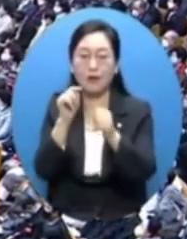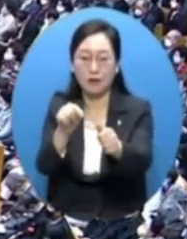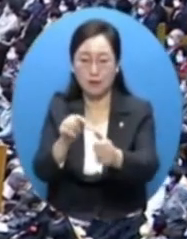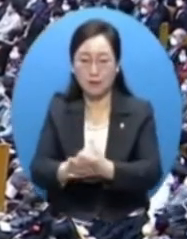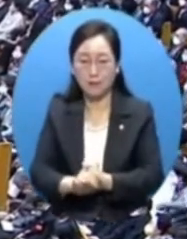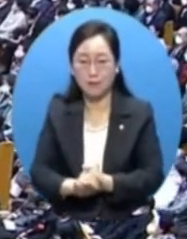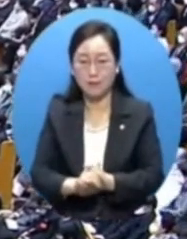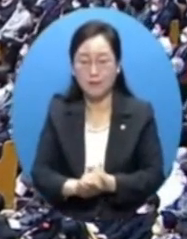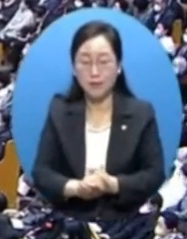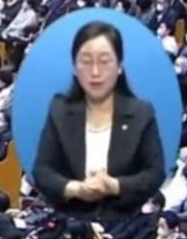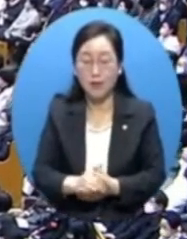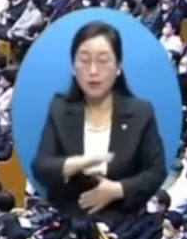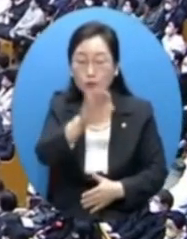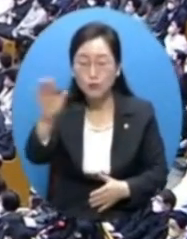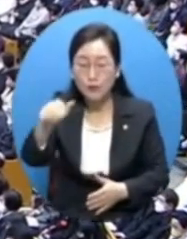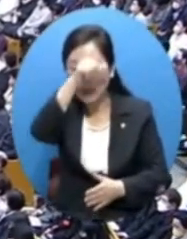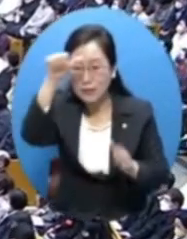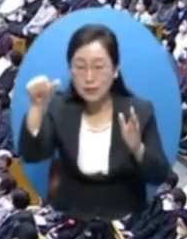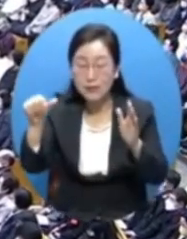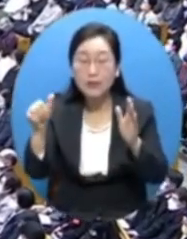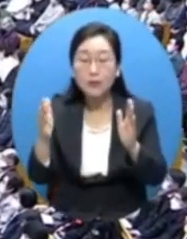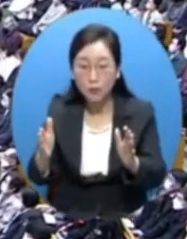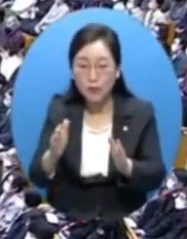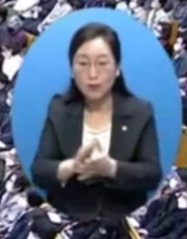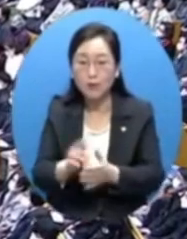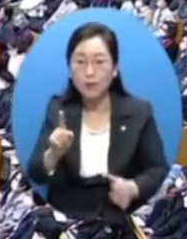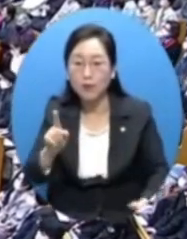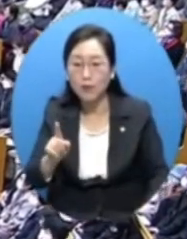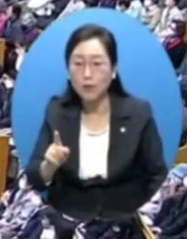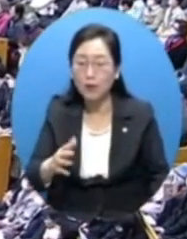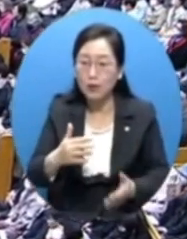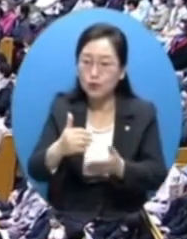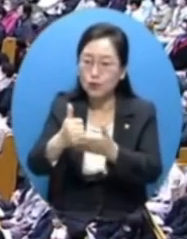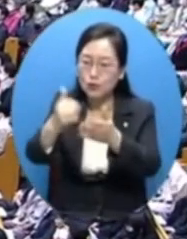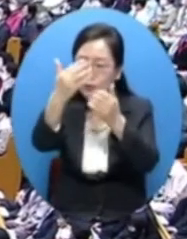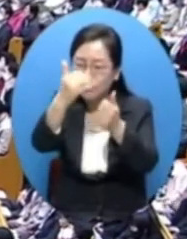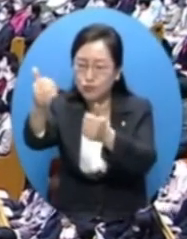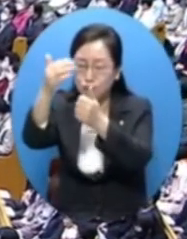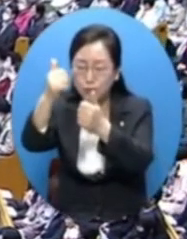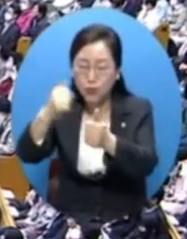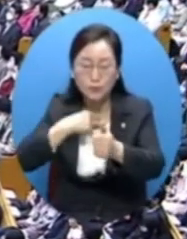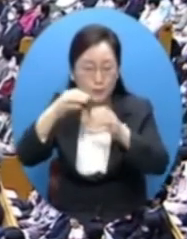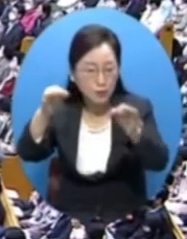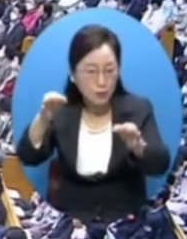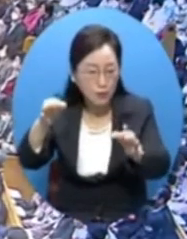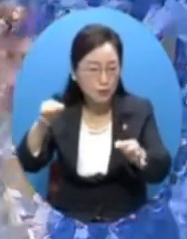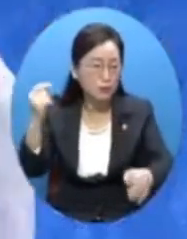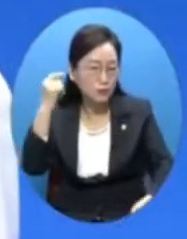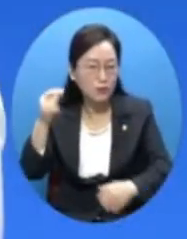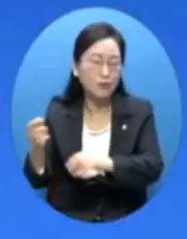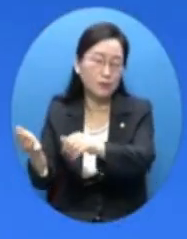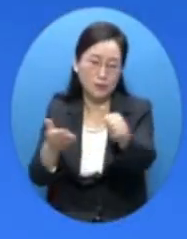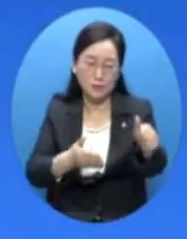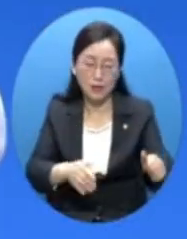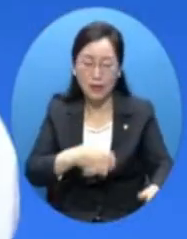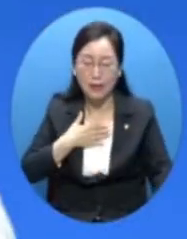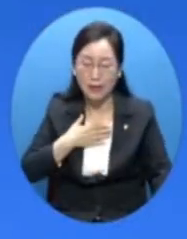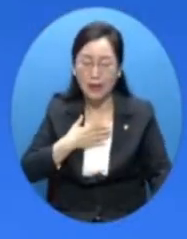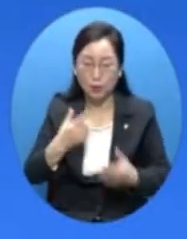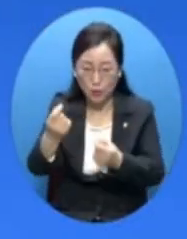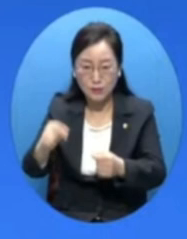짧은 생계를 살아가면서 언제나 우리가 주님이 부르시는 음성을 들어야 합니다. 나도 너희를 보내느라, 나도 너희를